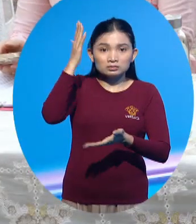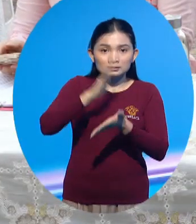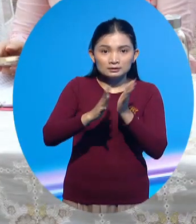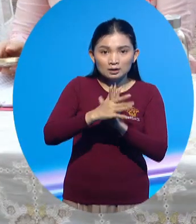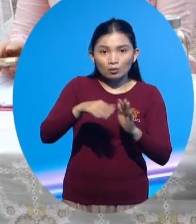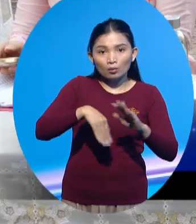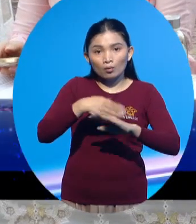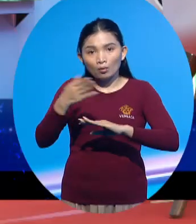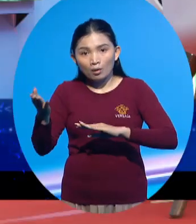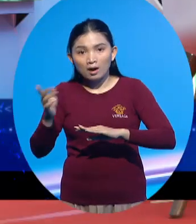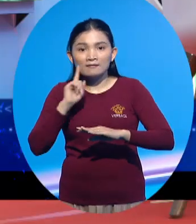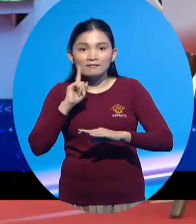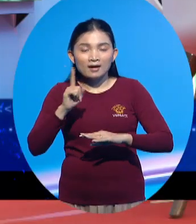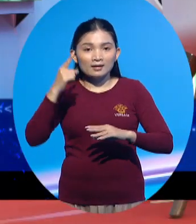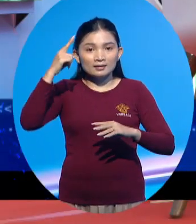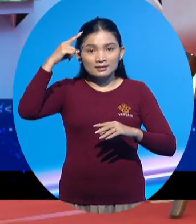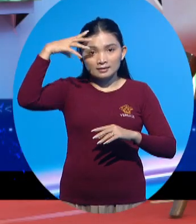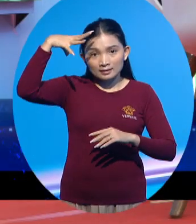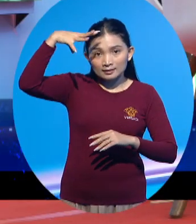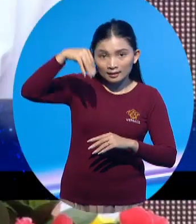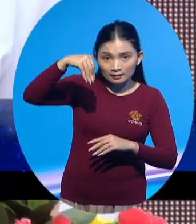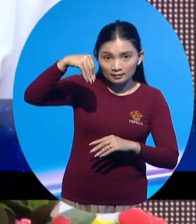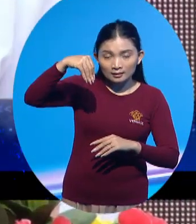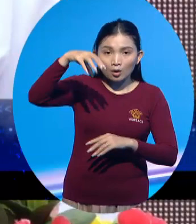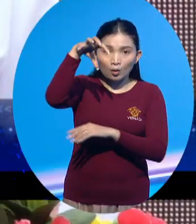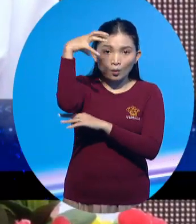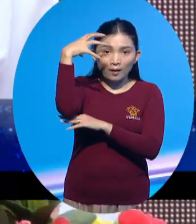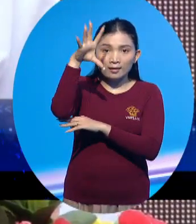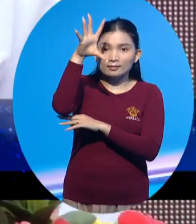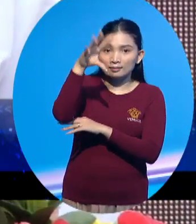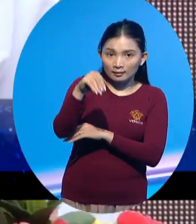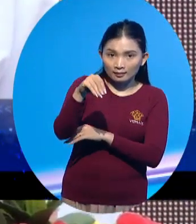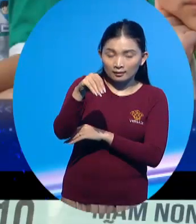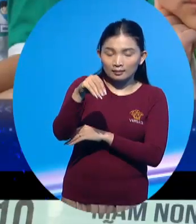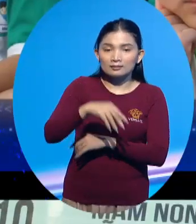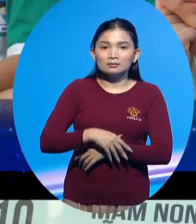nhau. Riêng ở bậc mầm non, cơ sở giáo dục chủ động lồng ghép các nội dung phù hợp